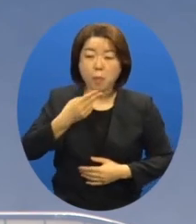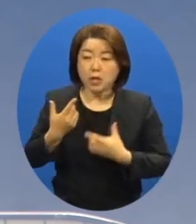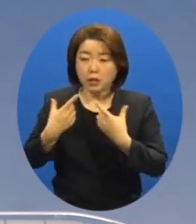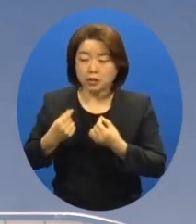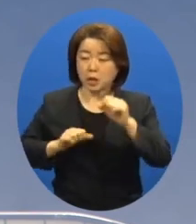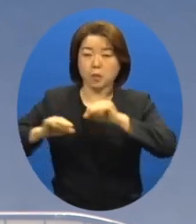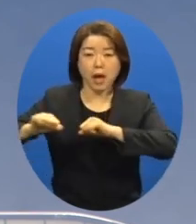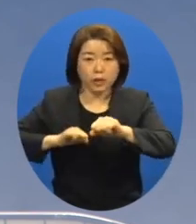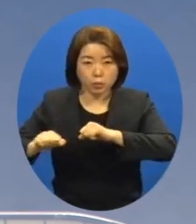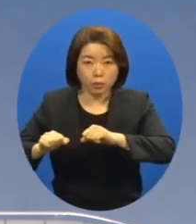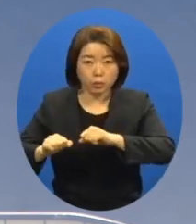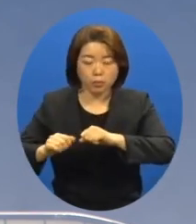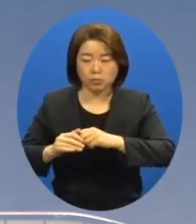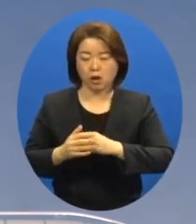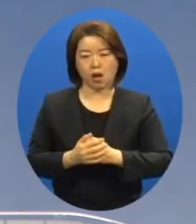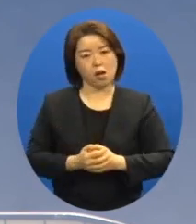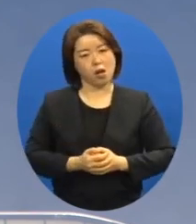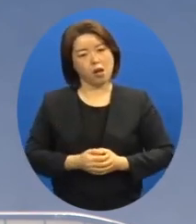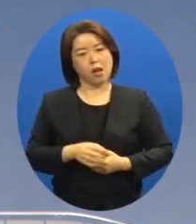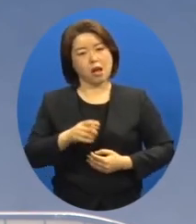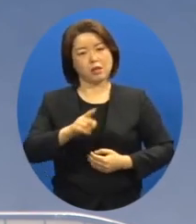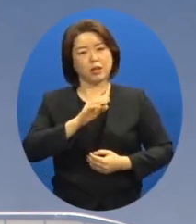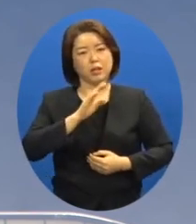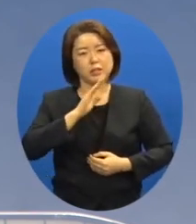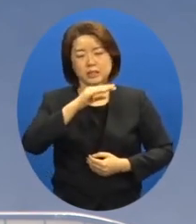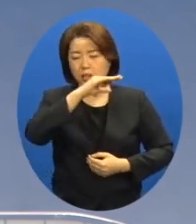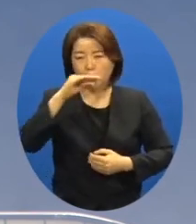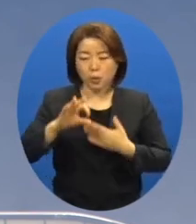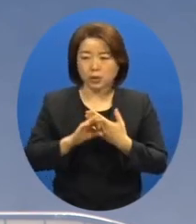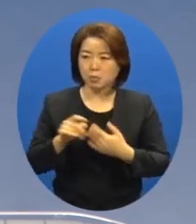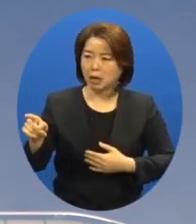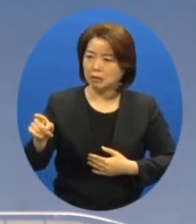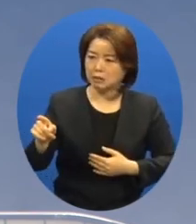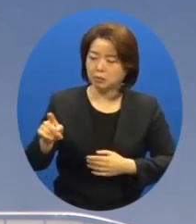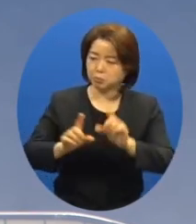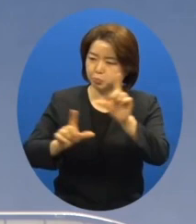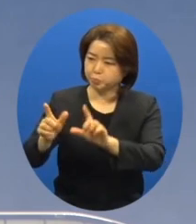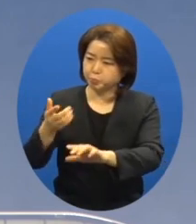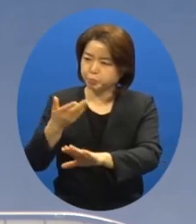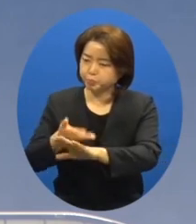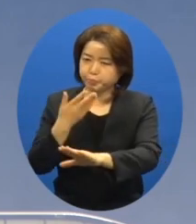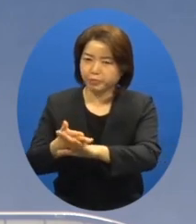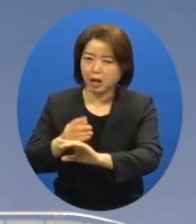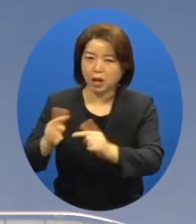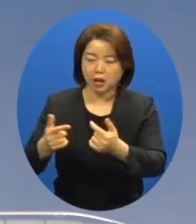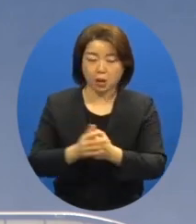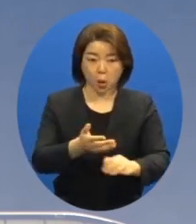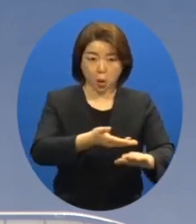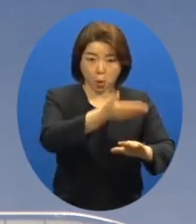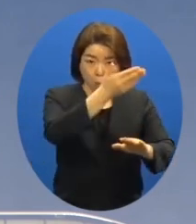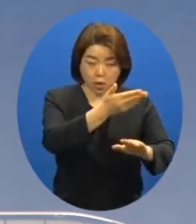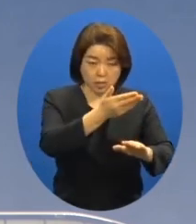만약에 그게 진짜 옳다면 이럴 수가 없잖아. 그리고 윗사람에게는 안 하는 척하면서